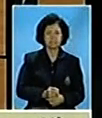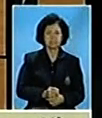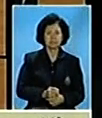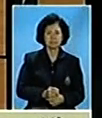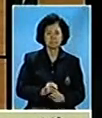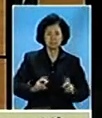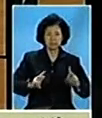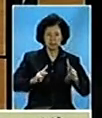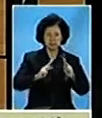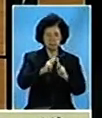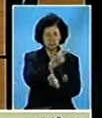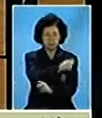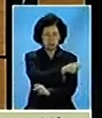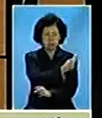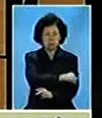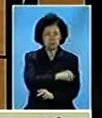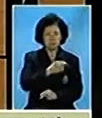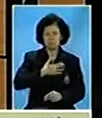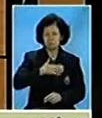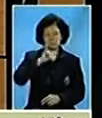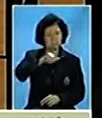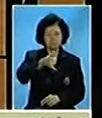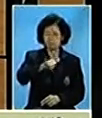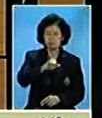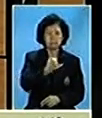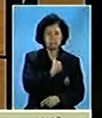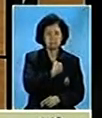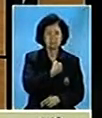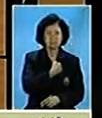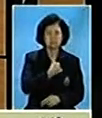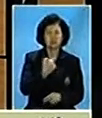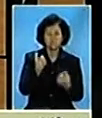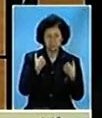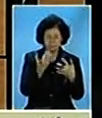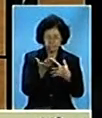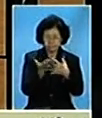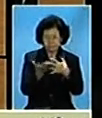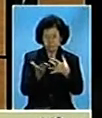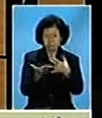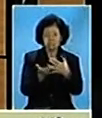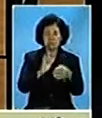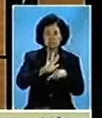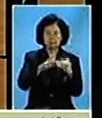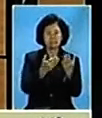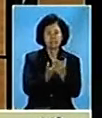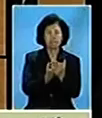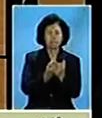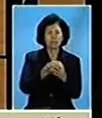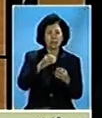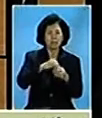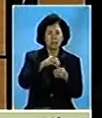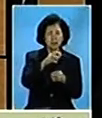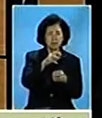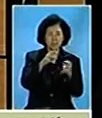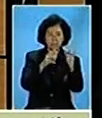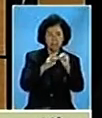กระทรวงสาธารณสุขผมไม่แน่ใจเพราะว่าสิ่งที่มันสอดแทรกเข้ามาทั้งหมดเนี่ยนะครับในหลายๆมาตรา